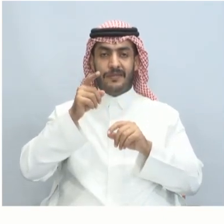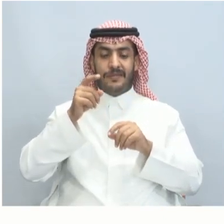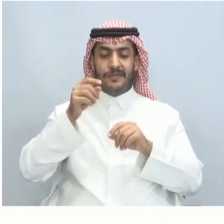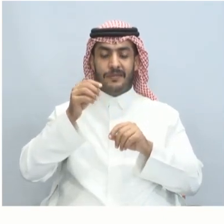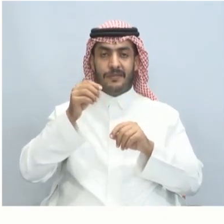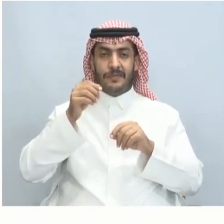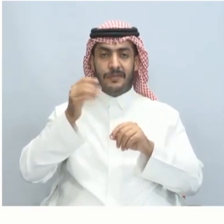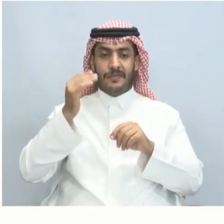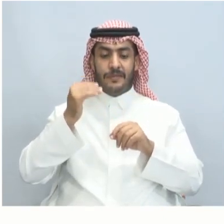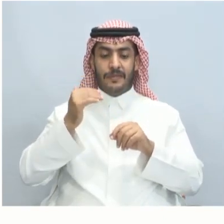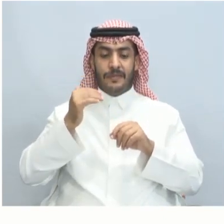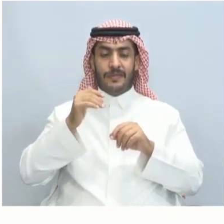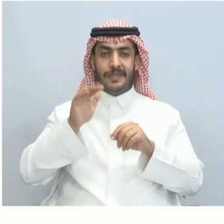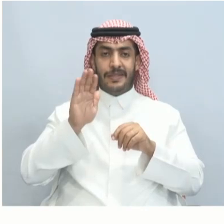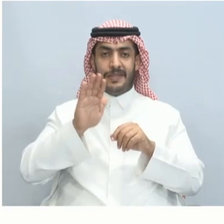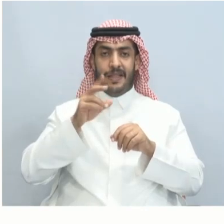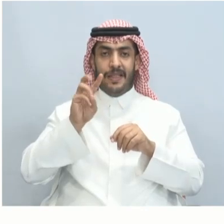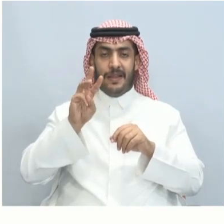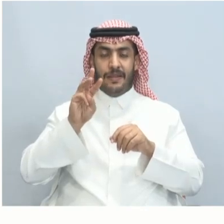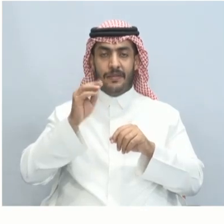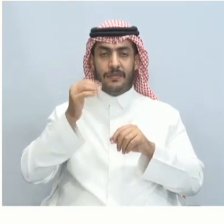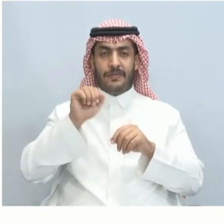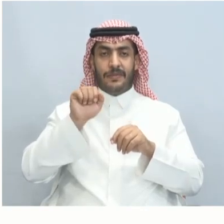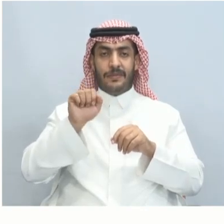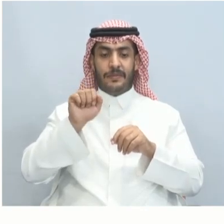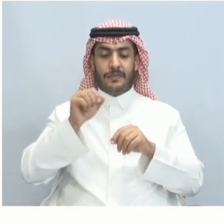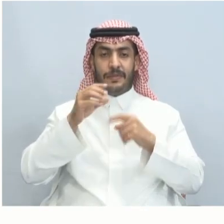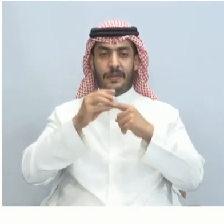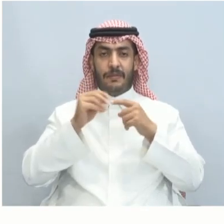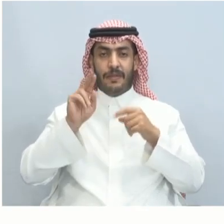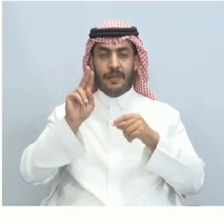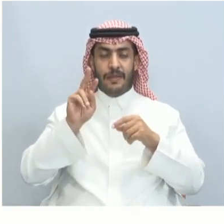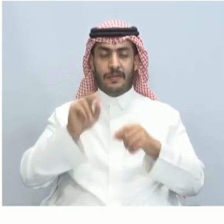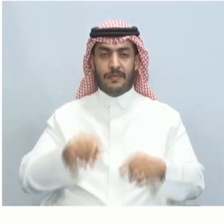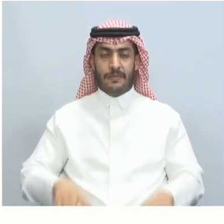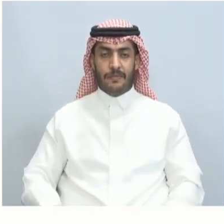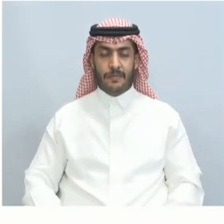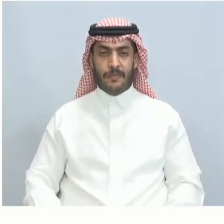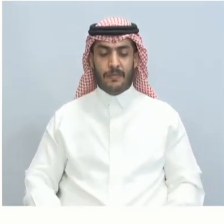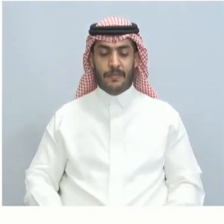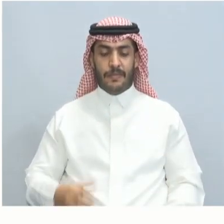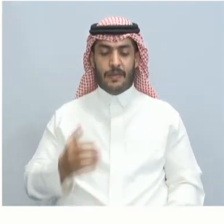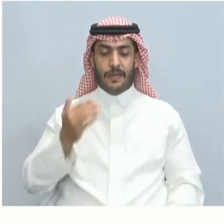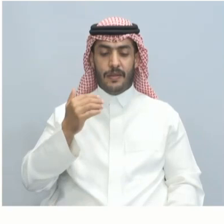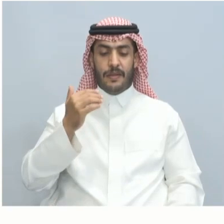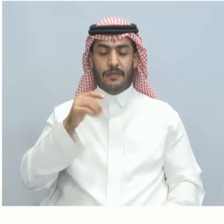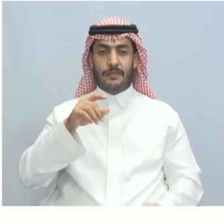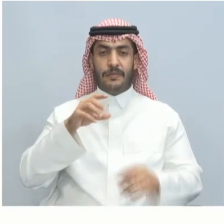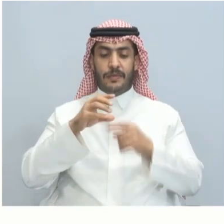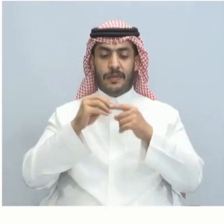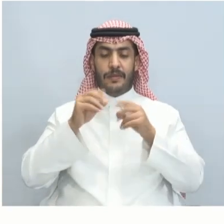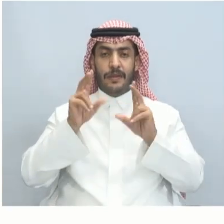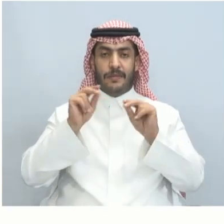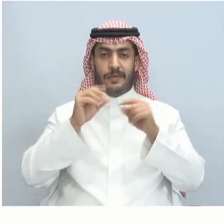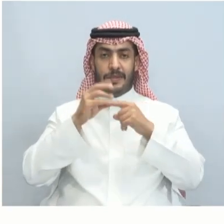ك على س 3 وعلى ص س-2 ايضا ل شرطه هي س-2